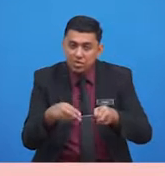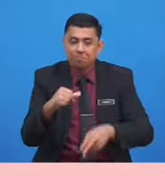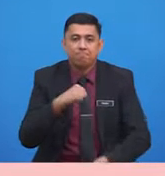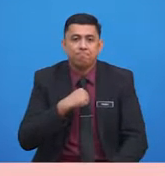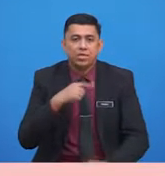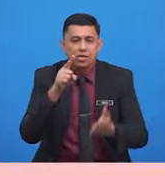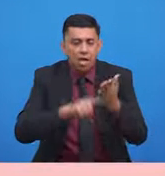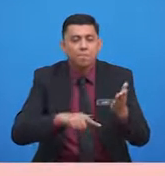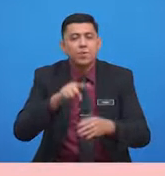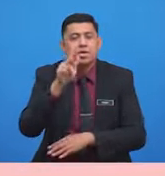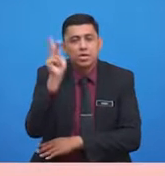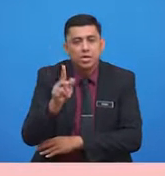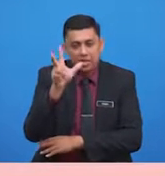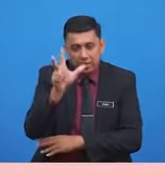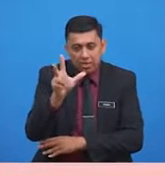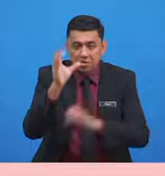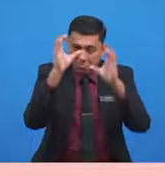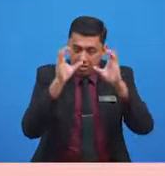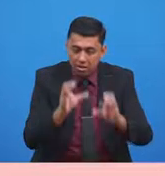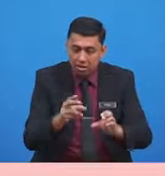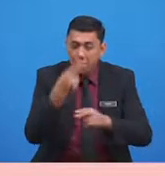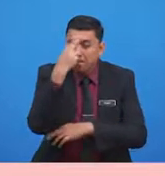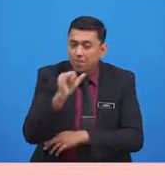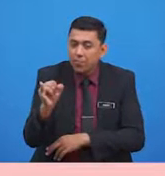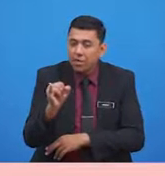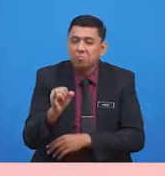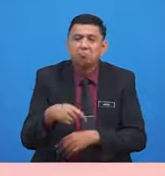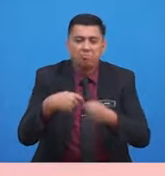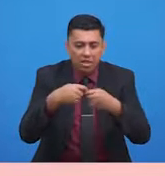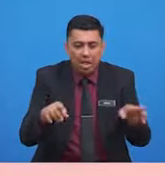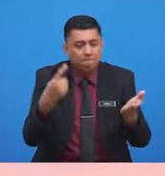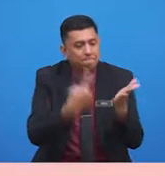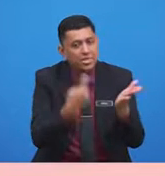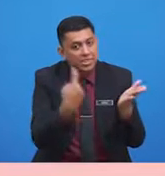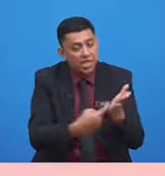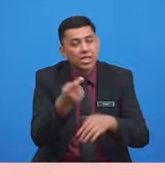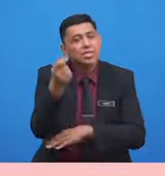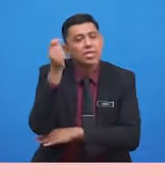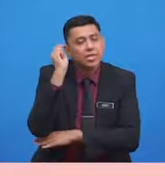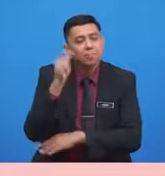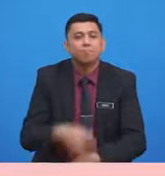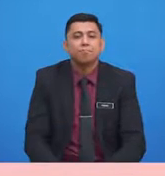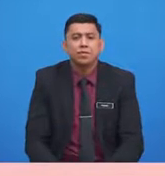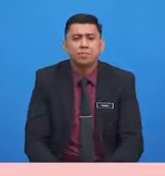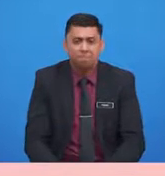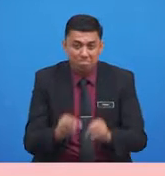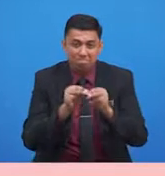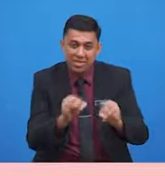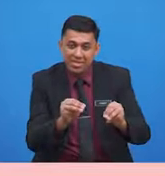Apakah tiga cara menghormati jiran yang telah kita bincangkan tadi? Masih